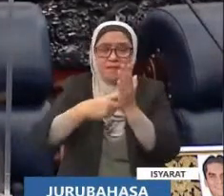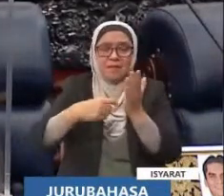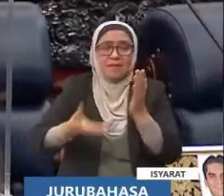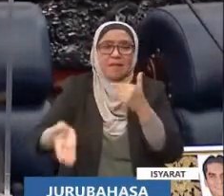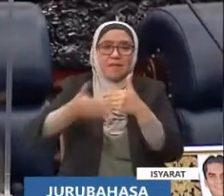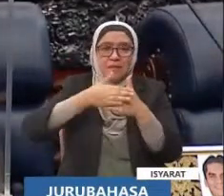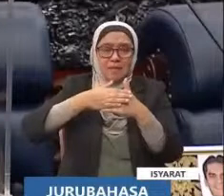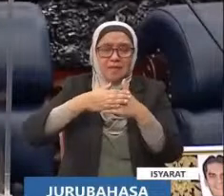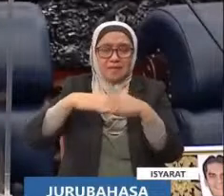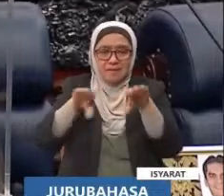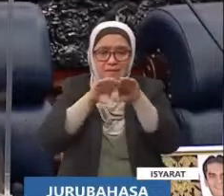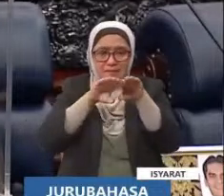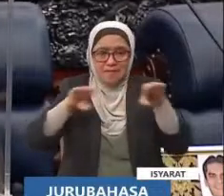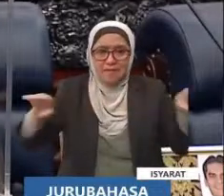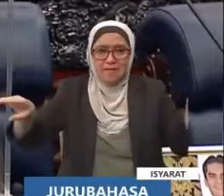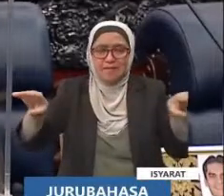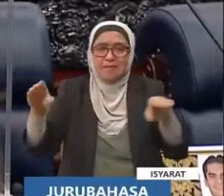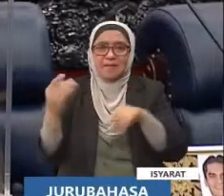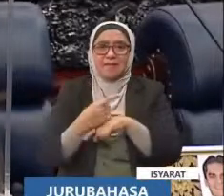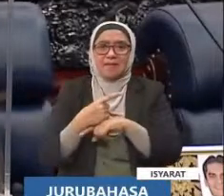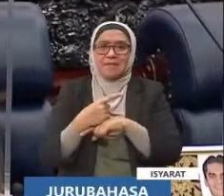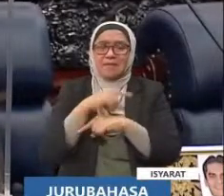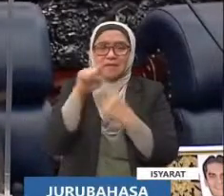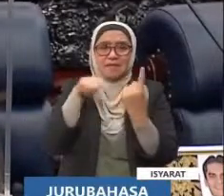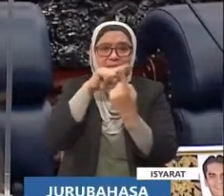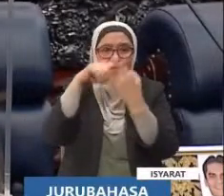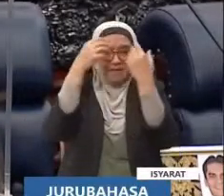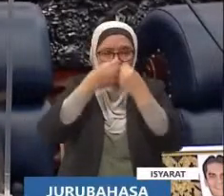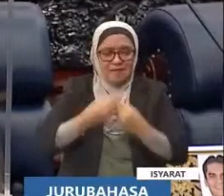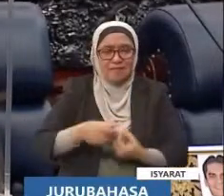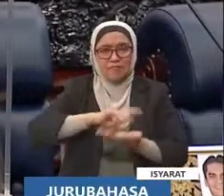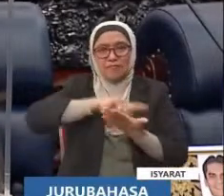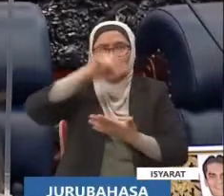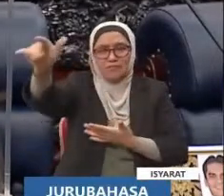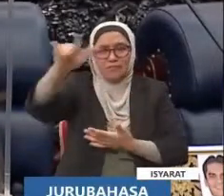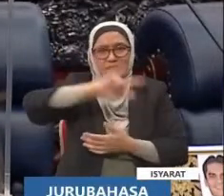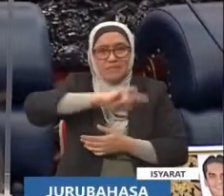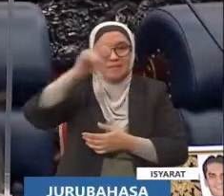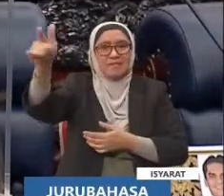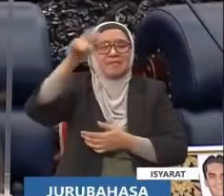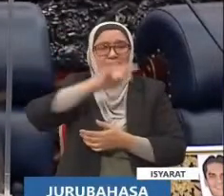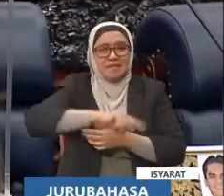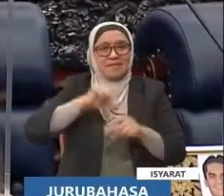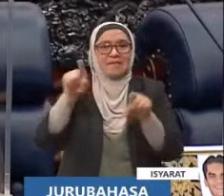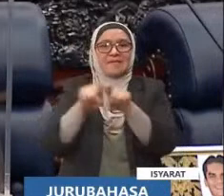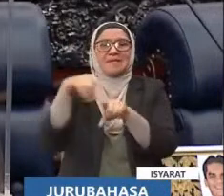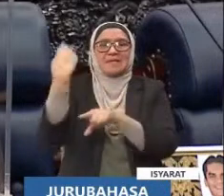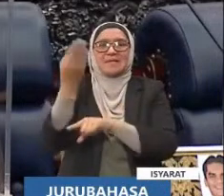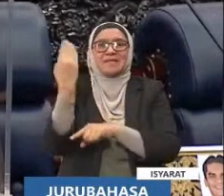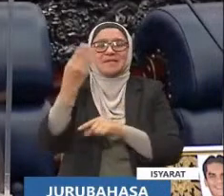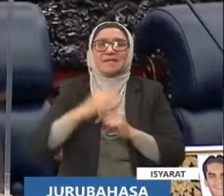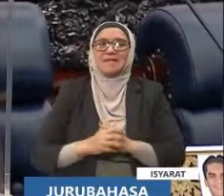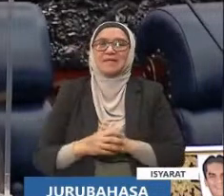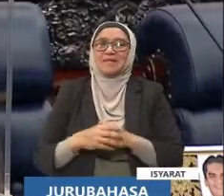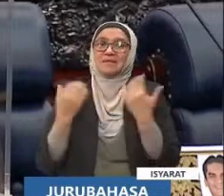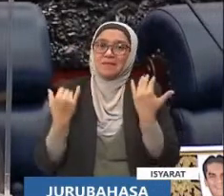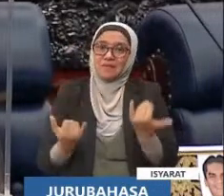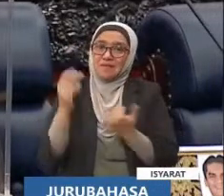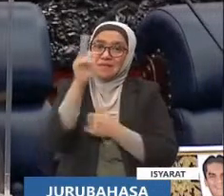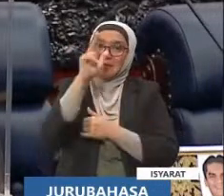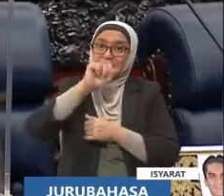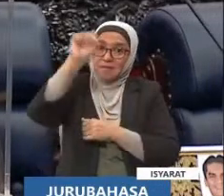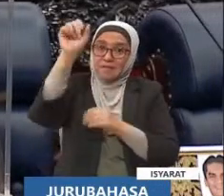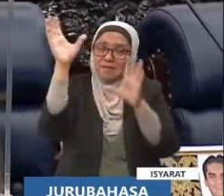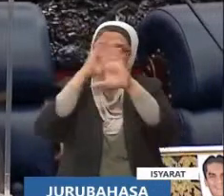para surate apabila jumlah kekerapan penerbangan berproses tidak ada waktu ini kerajaan negeri Sabah dan Serawak wajah